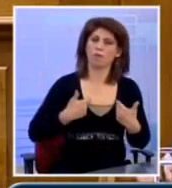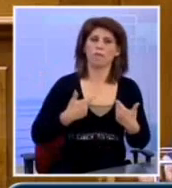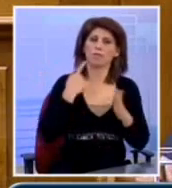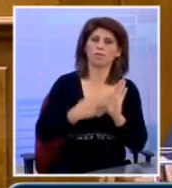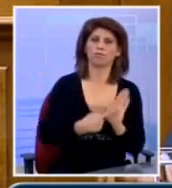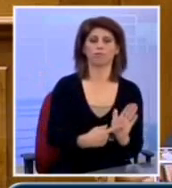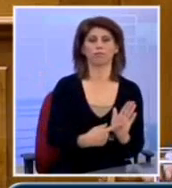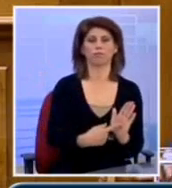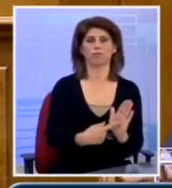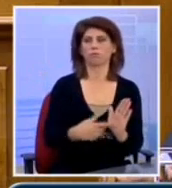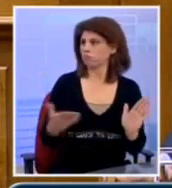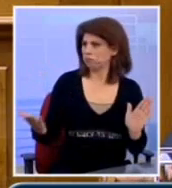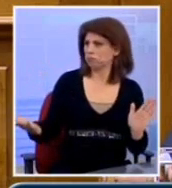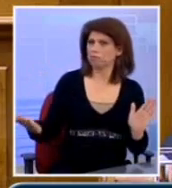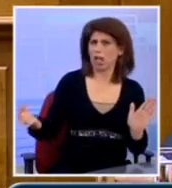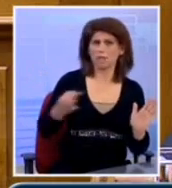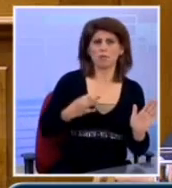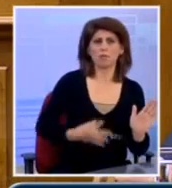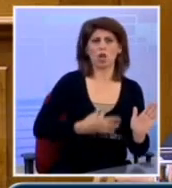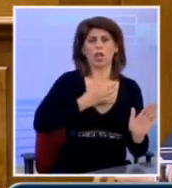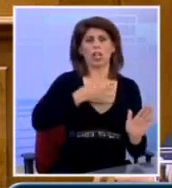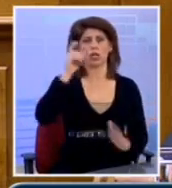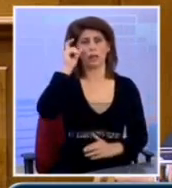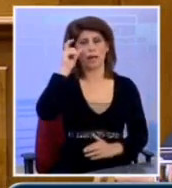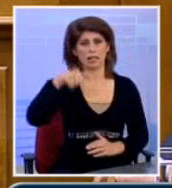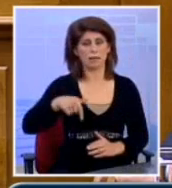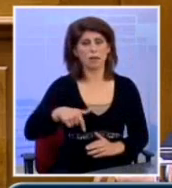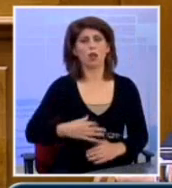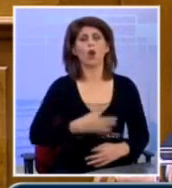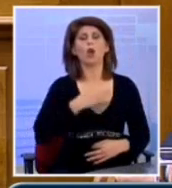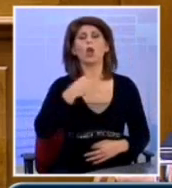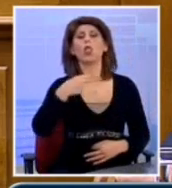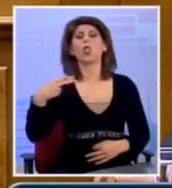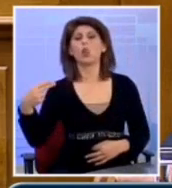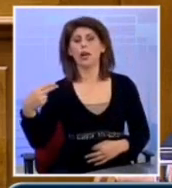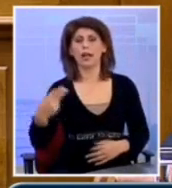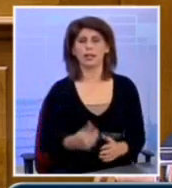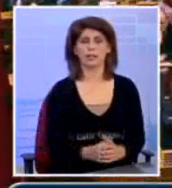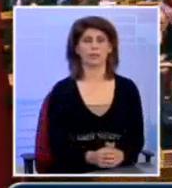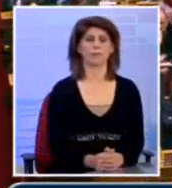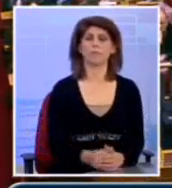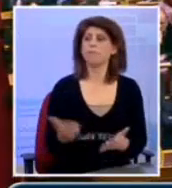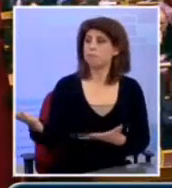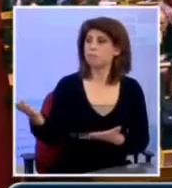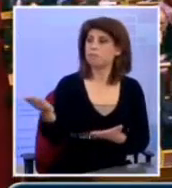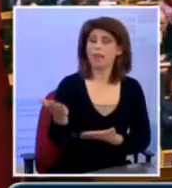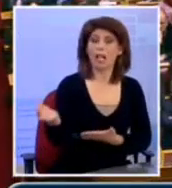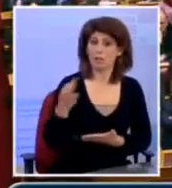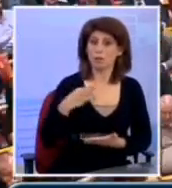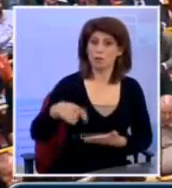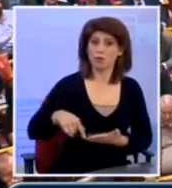Ας μας πει λοιπόν σήμερα κύριος Σαμαράς, κύριος Θοδωράκης, ας μας πούνε σήμερα,